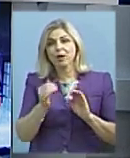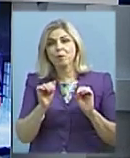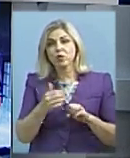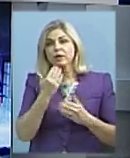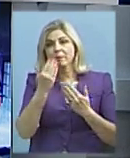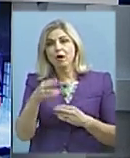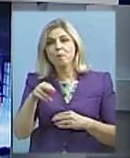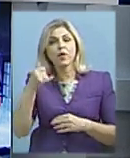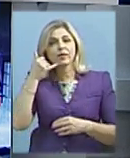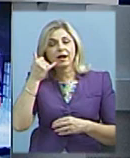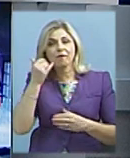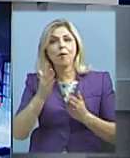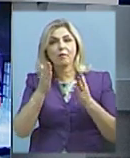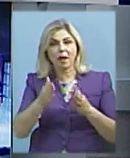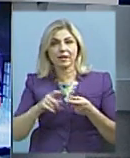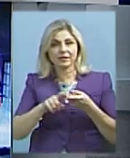за телефоном прямого зв'язку